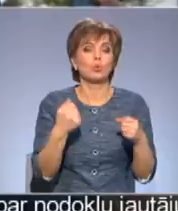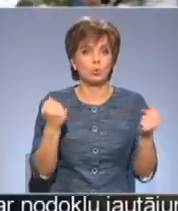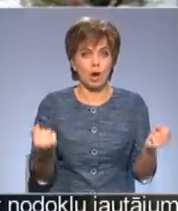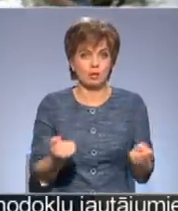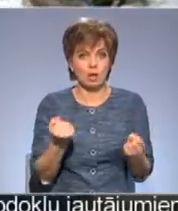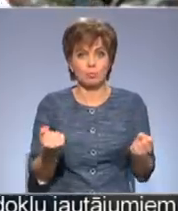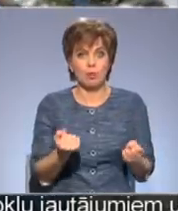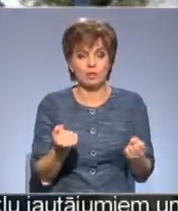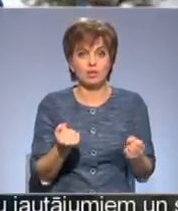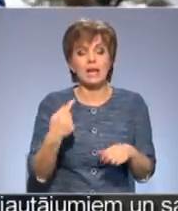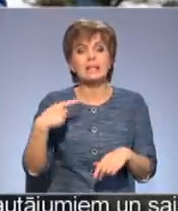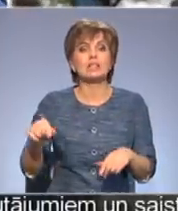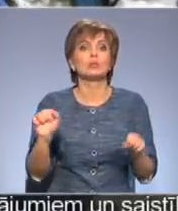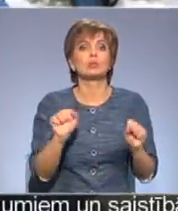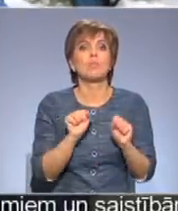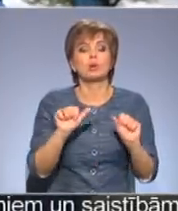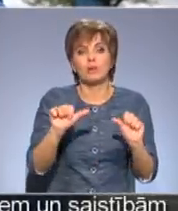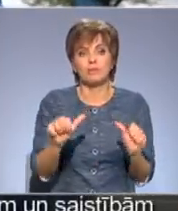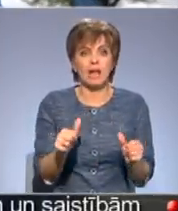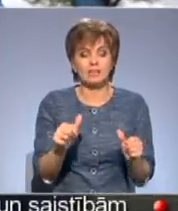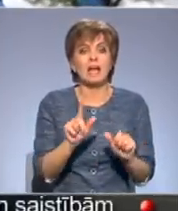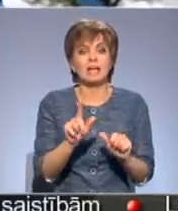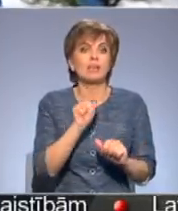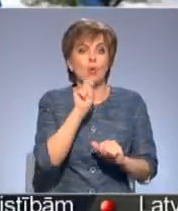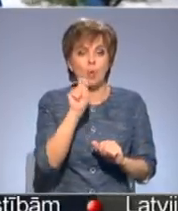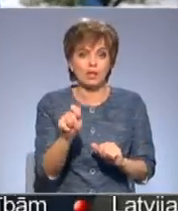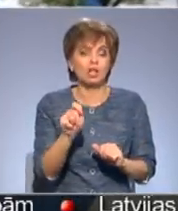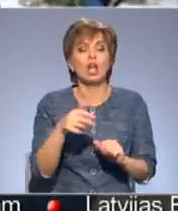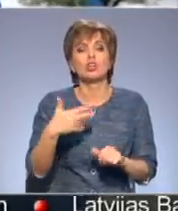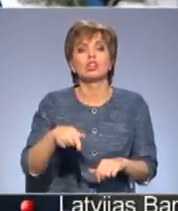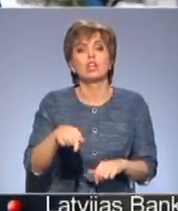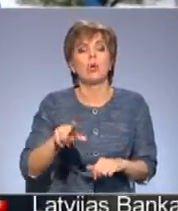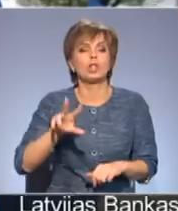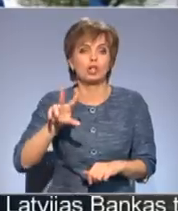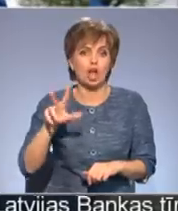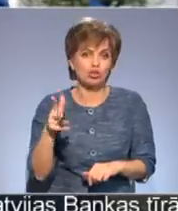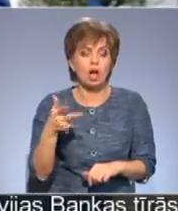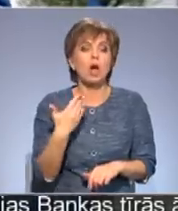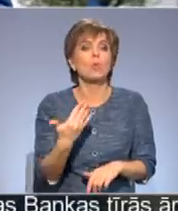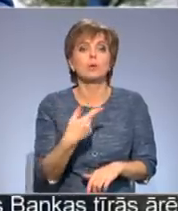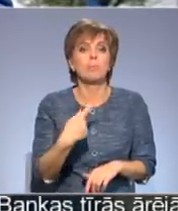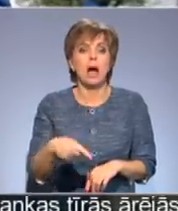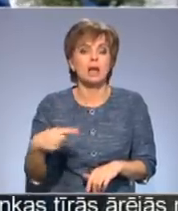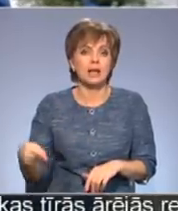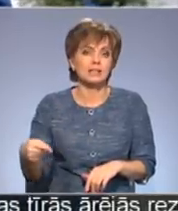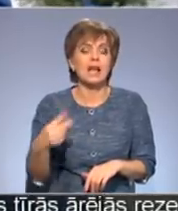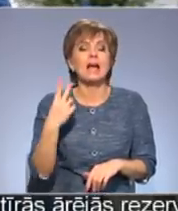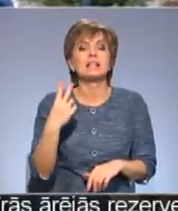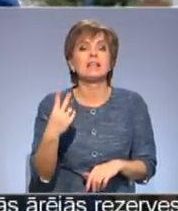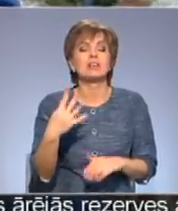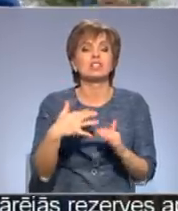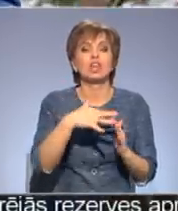arī un tev citos sporta veidos varbūt kāds godalgs jau. Šī ir mana trešā. Kur tev pārējās? Man ir divas